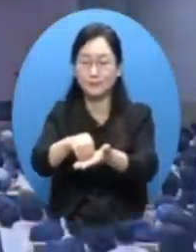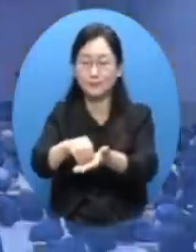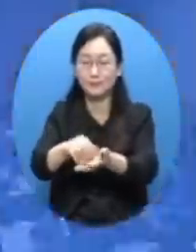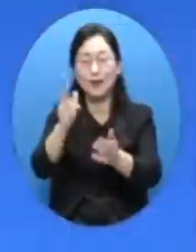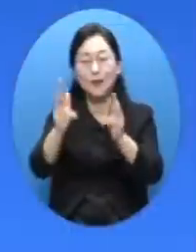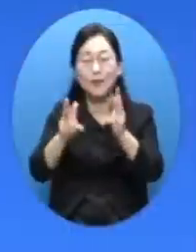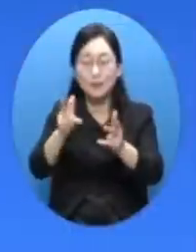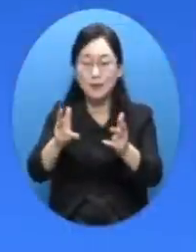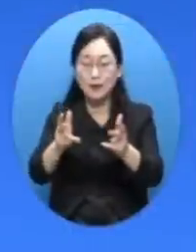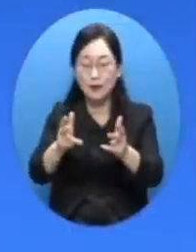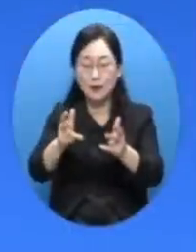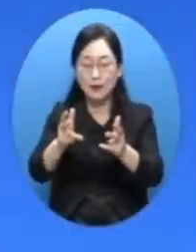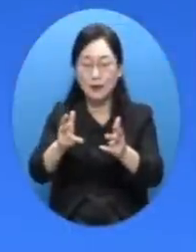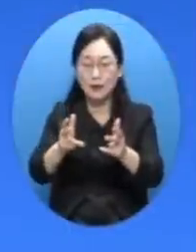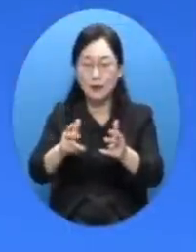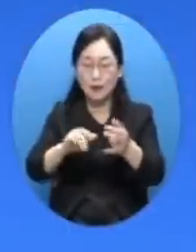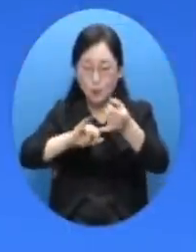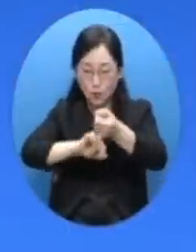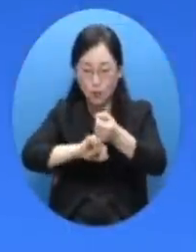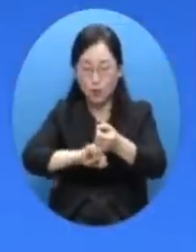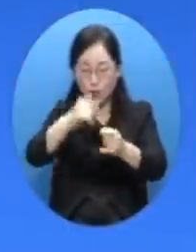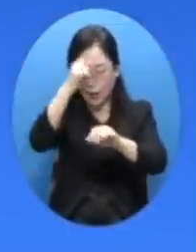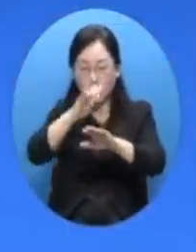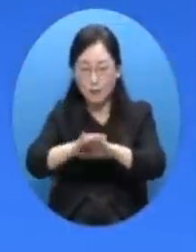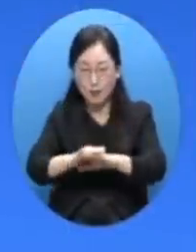회사에서 드린 예배를 통하여